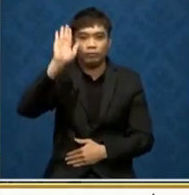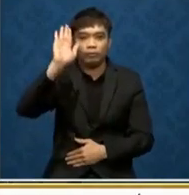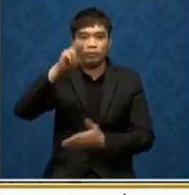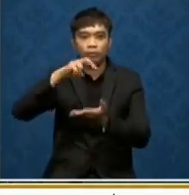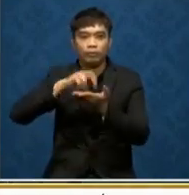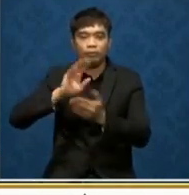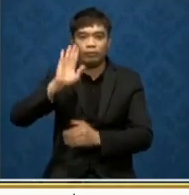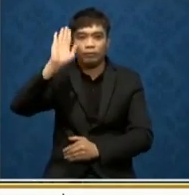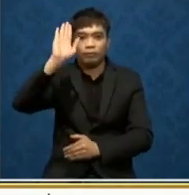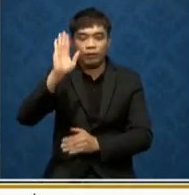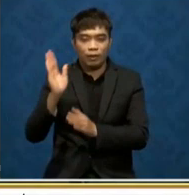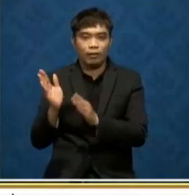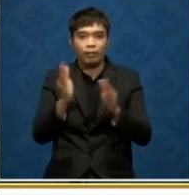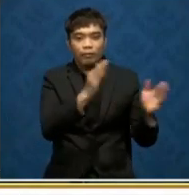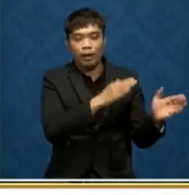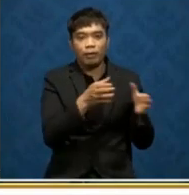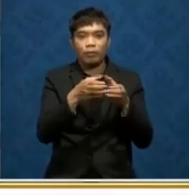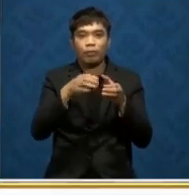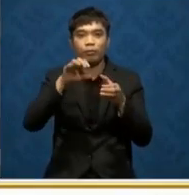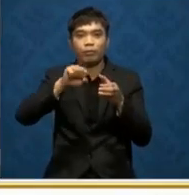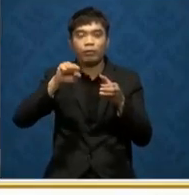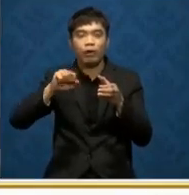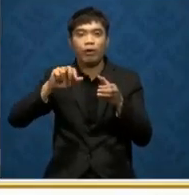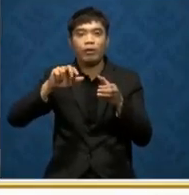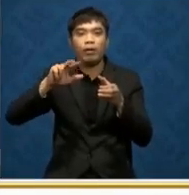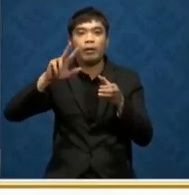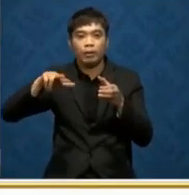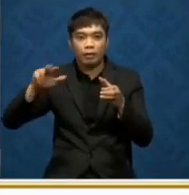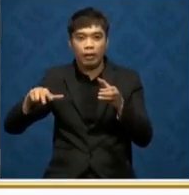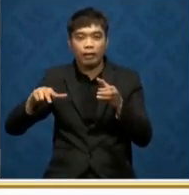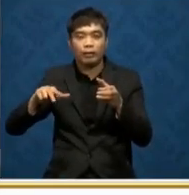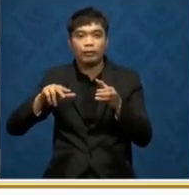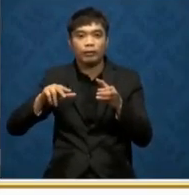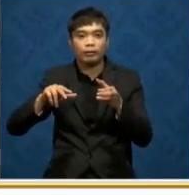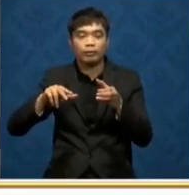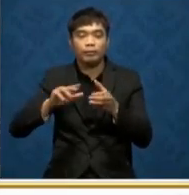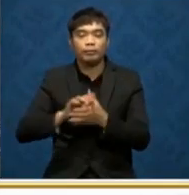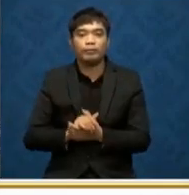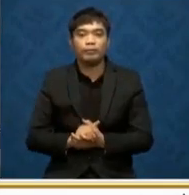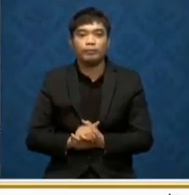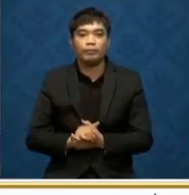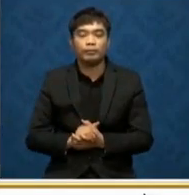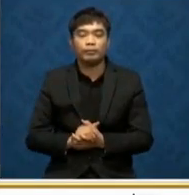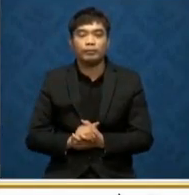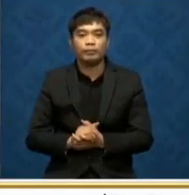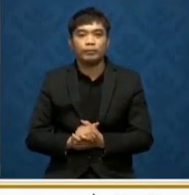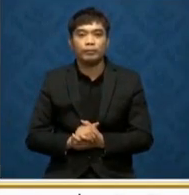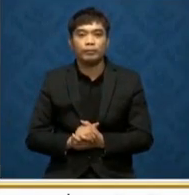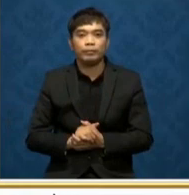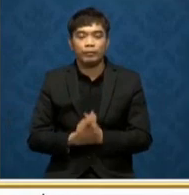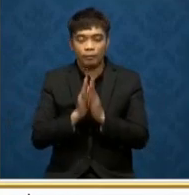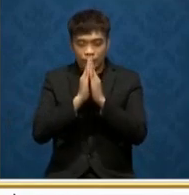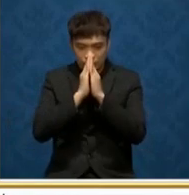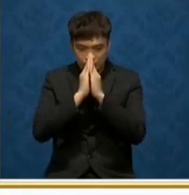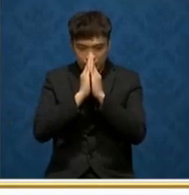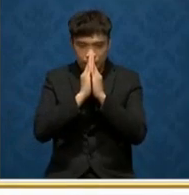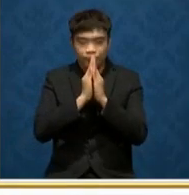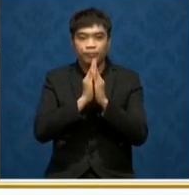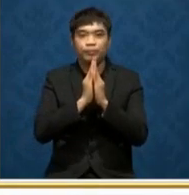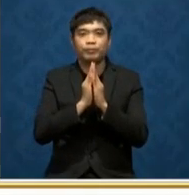พรรคเพื่อไทยครับอยู่ผู้รับรองถูกต้องนะครับพรรคเพื่อไทยครับ เรียนท่านประธานสภาที่เคารพครับกับ